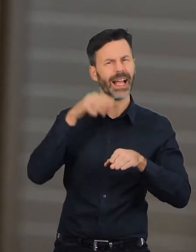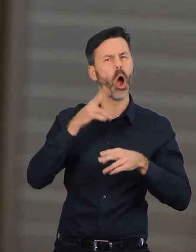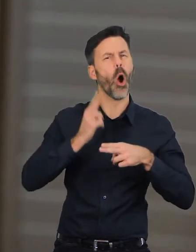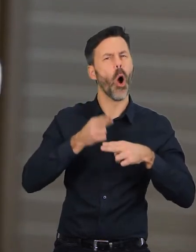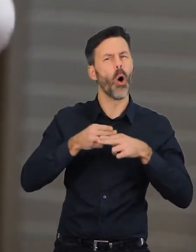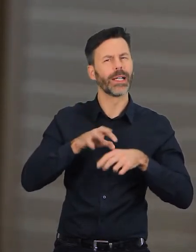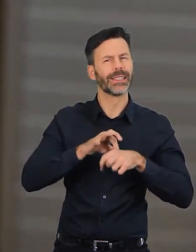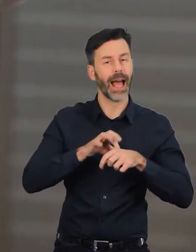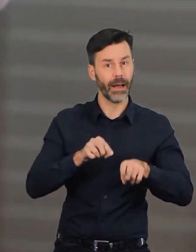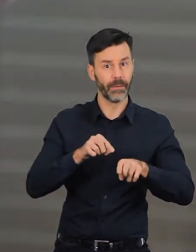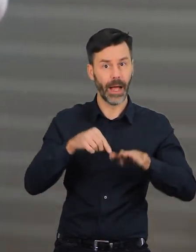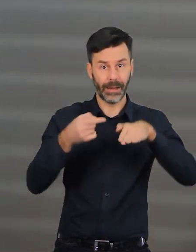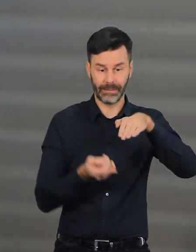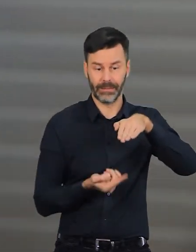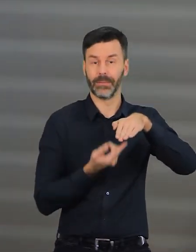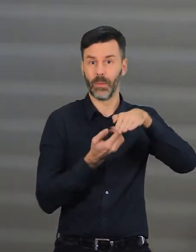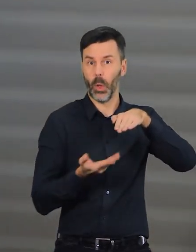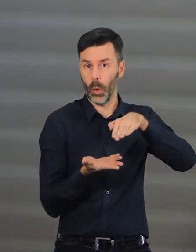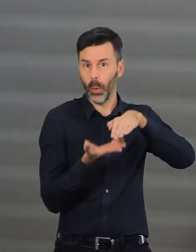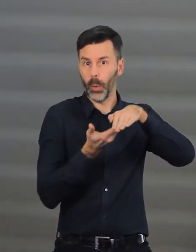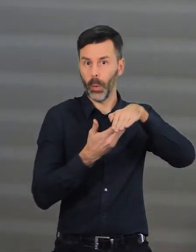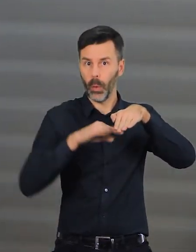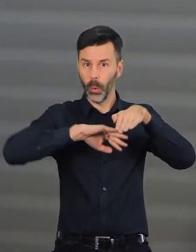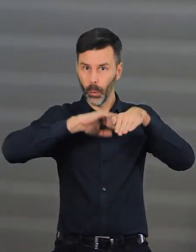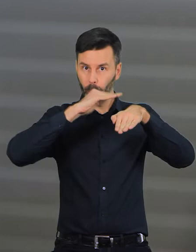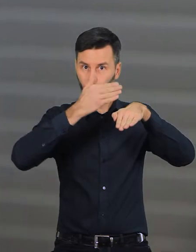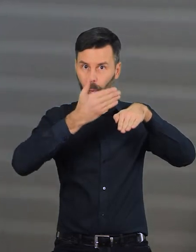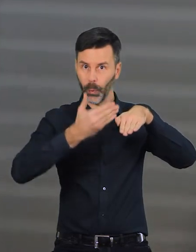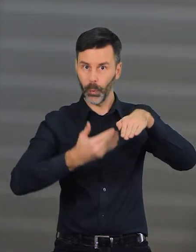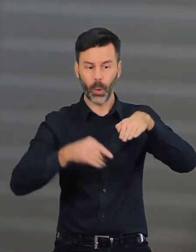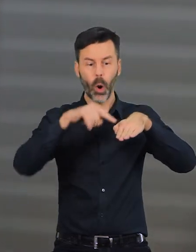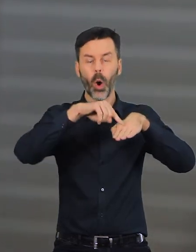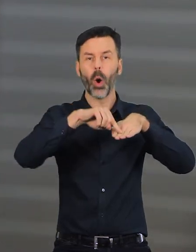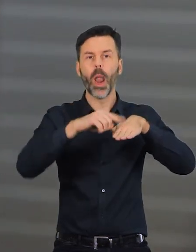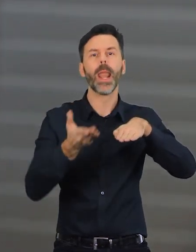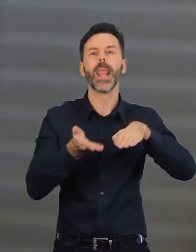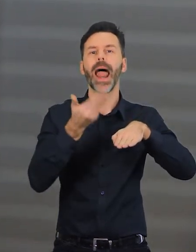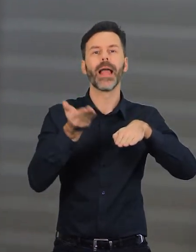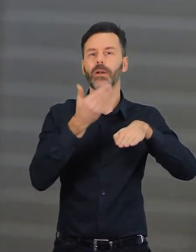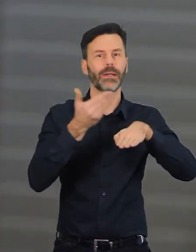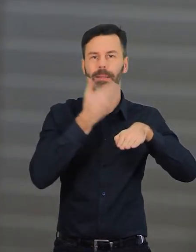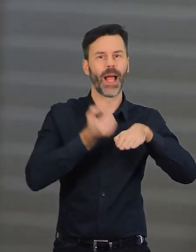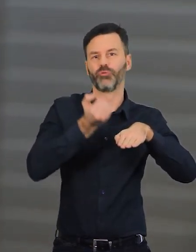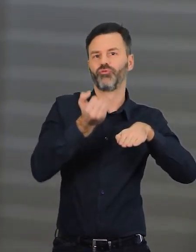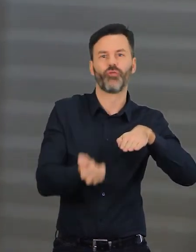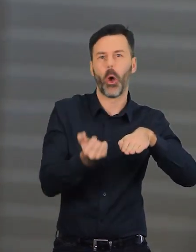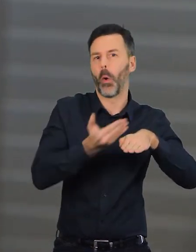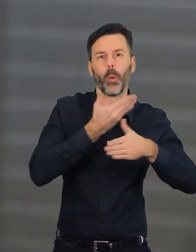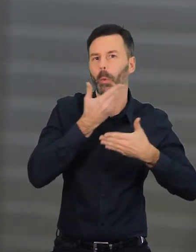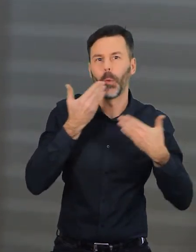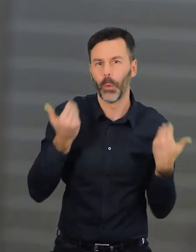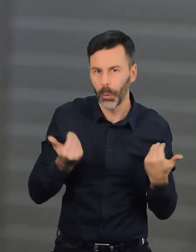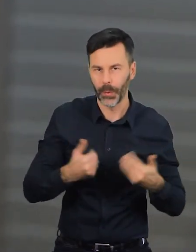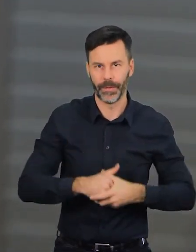mamy chory. A pod spodem mamy taką pelotę, która podnosi nam łuk poprzeczny i po prostu odciąża nam tutaj te